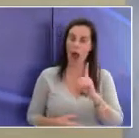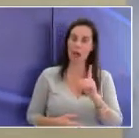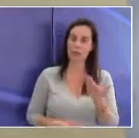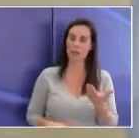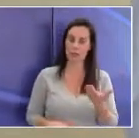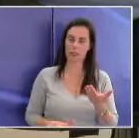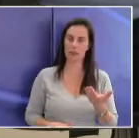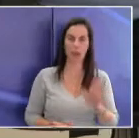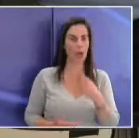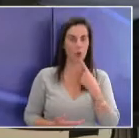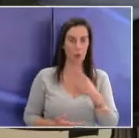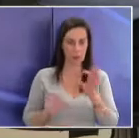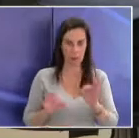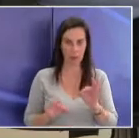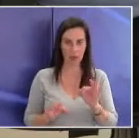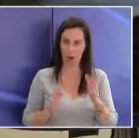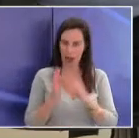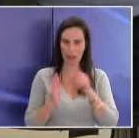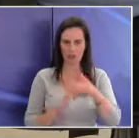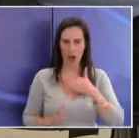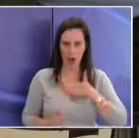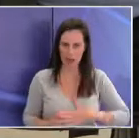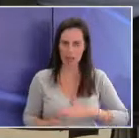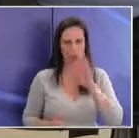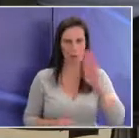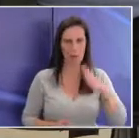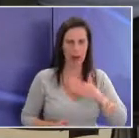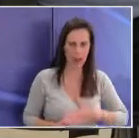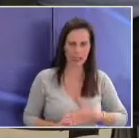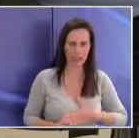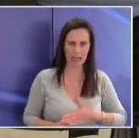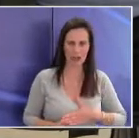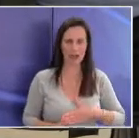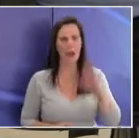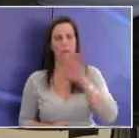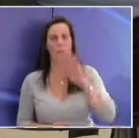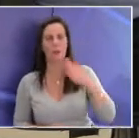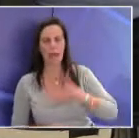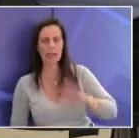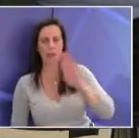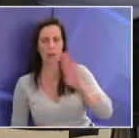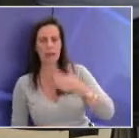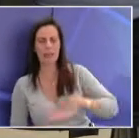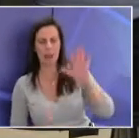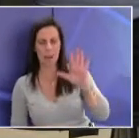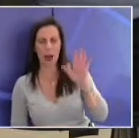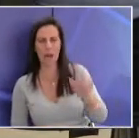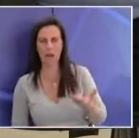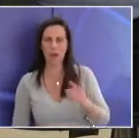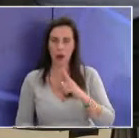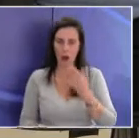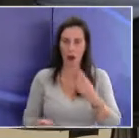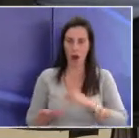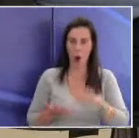על המשמעויות. זה בעצם התאריך שרציתם, שביבי רצה, סליחה. טוב, ביבי רצה במאי, לא בסדר. טוב, על